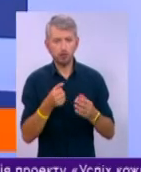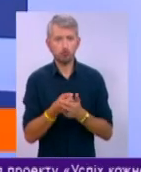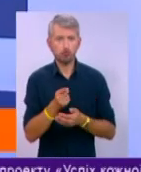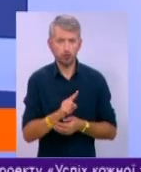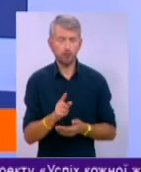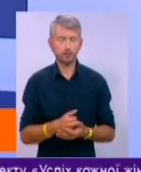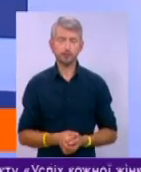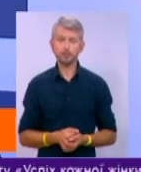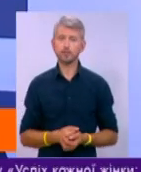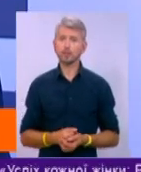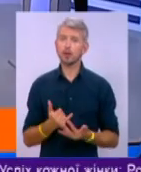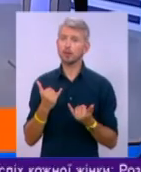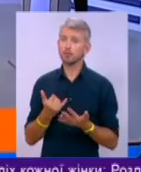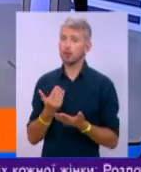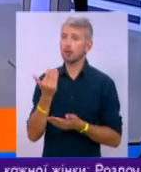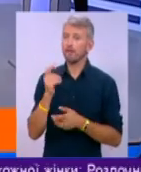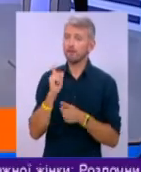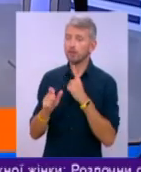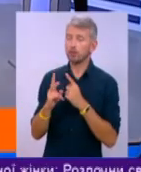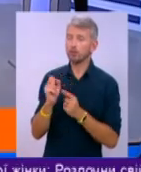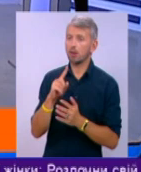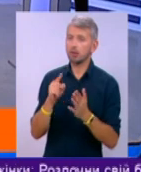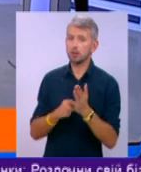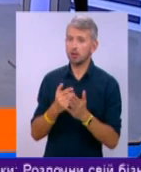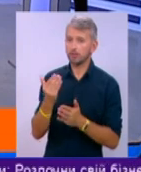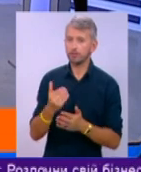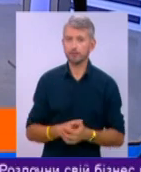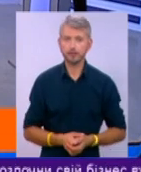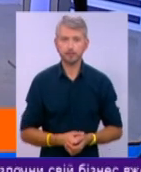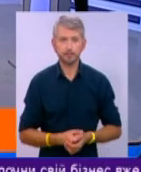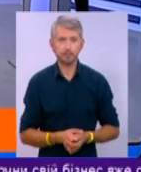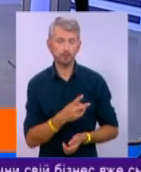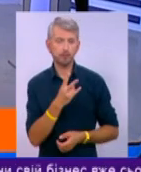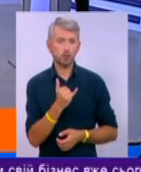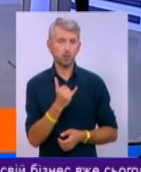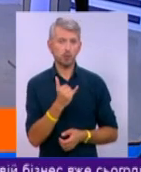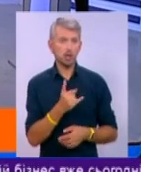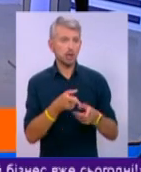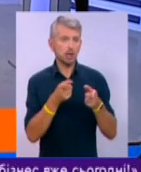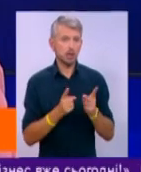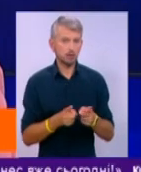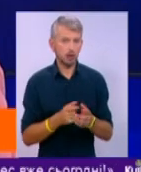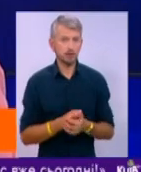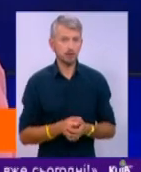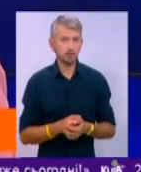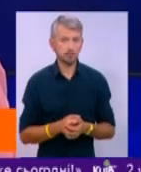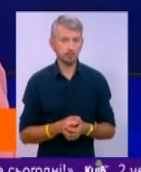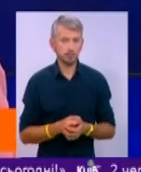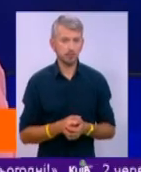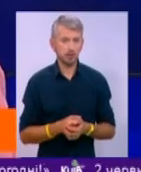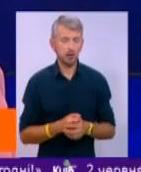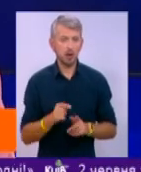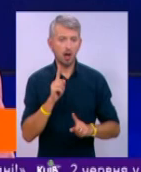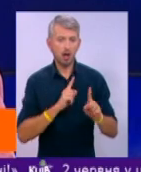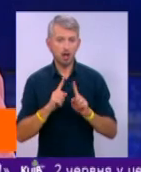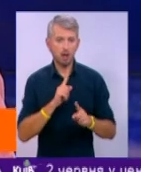йдемо. Угу. Тепер відповіді на питання адресовані вам. Ну, насправді ради